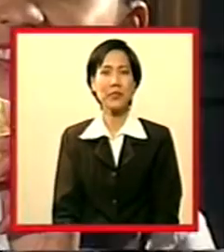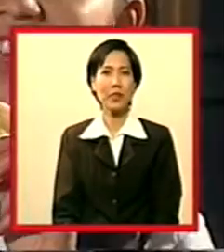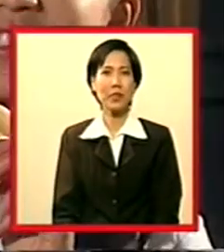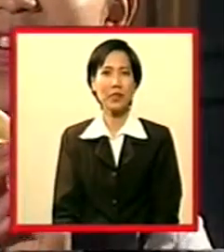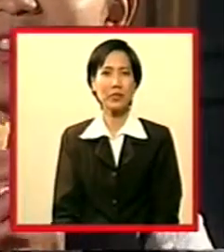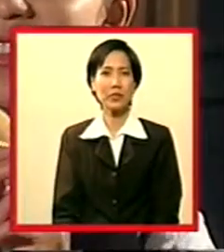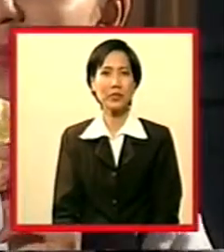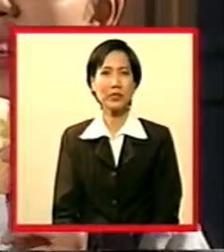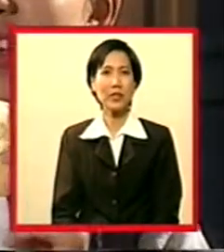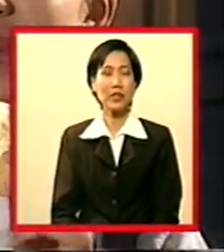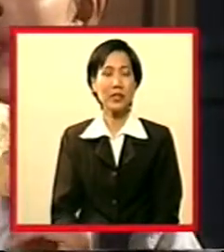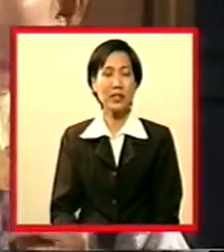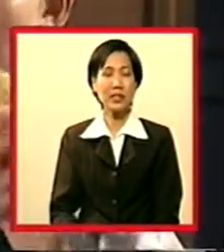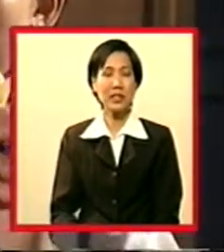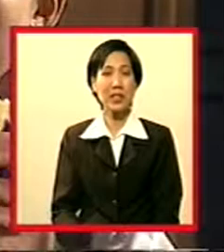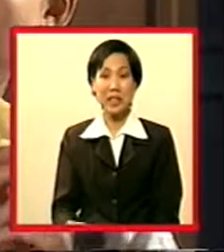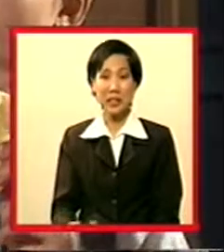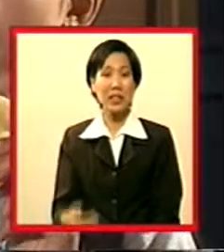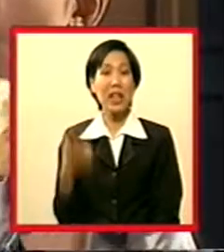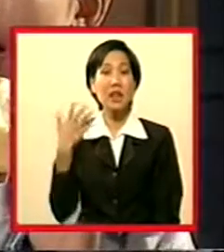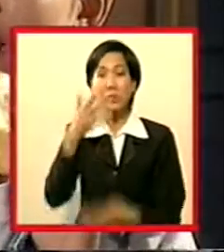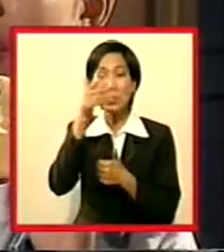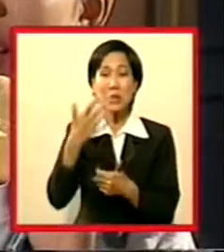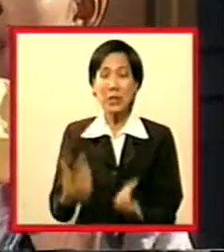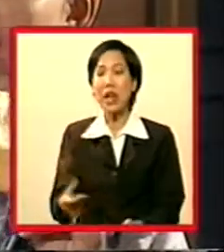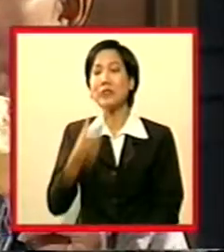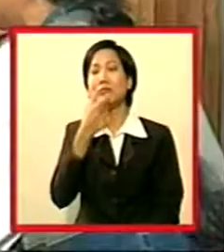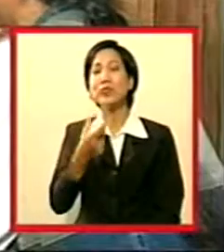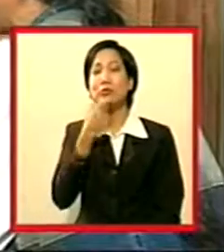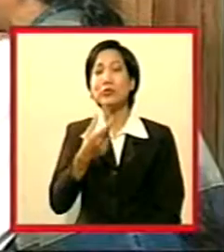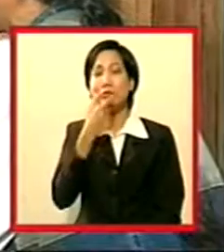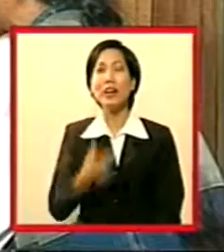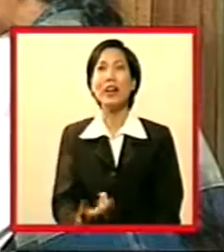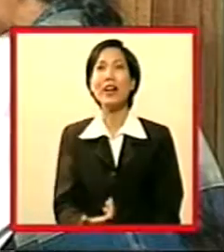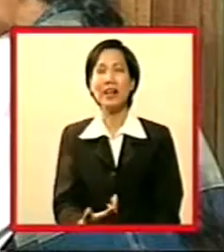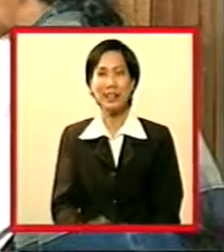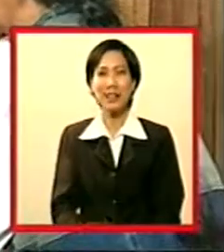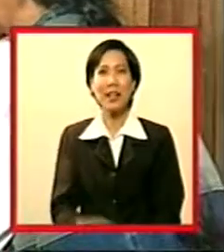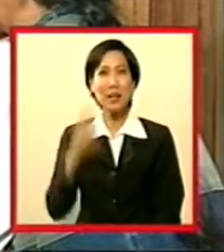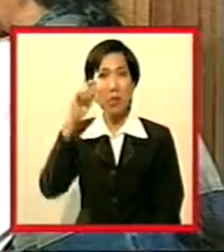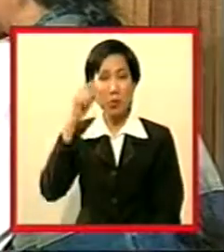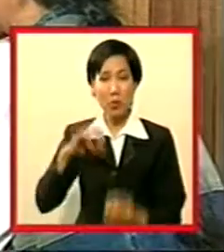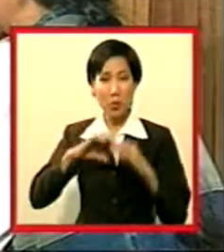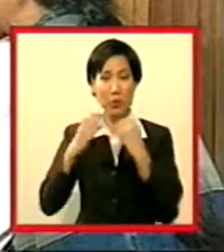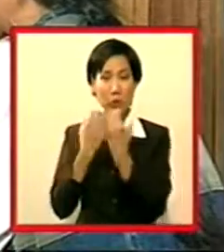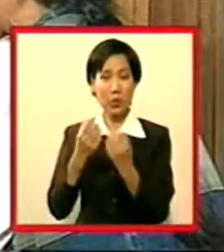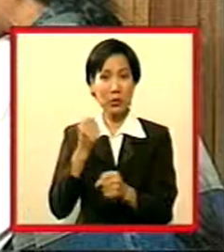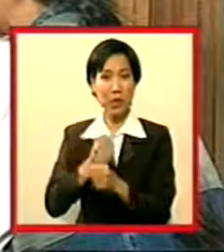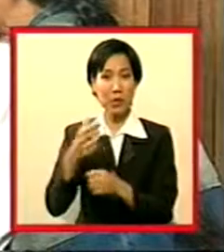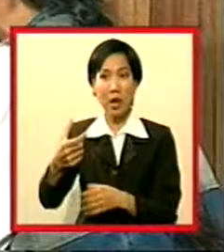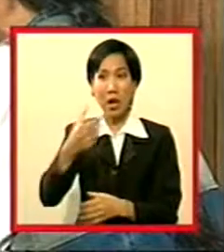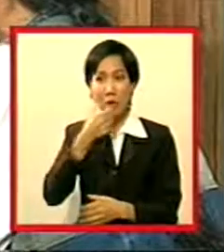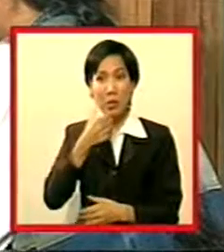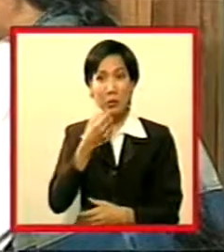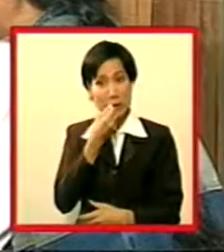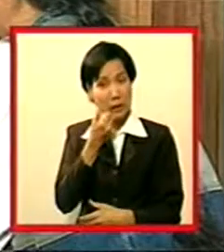ยังไงจ๊ะเมื่อกี้เราไม่สนใจทีนี้เราหยิบไม่วางใช่ไหม แหมพี่เพื่อใครจะไปรู้เราว่าฟักทองอ่ะทำเป็นข้าวเกลีย